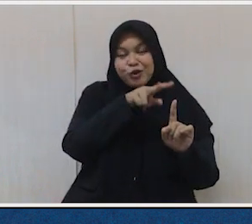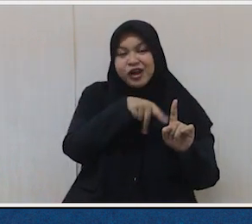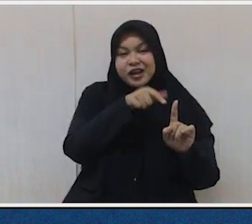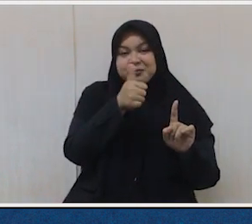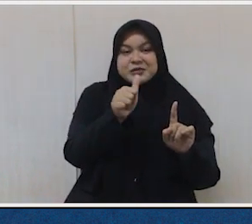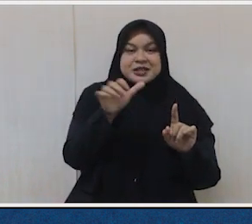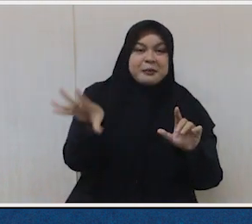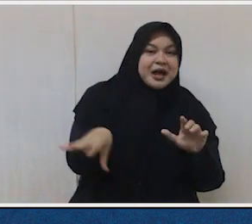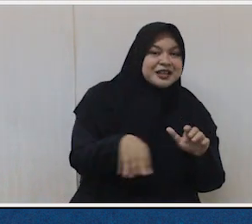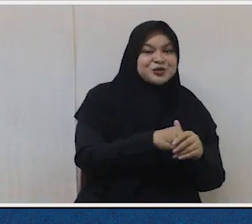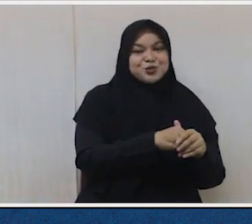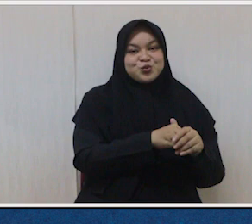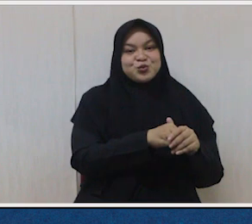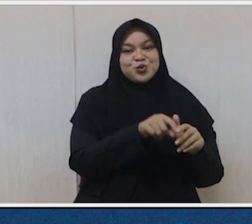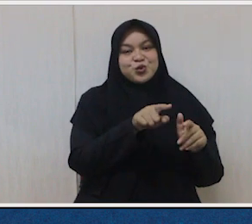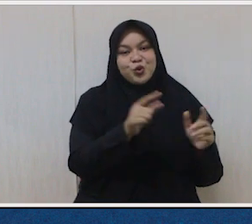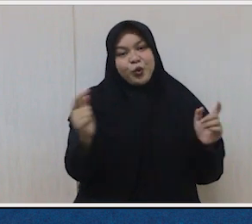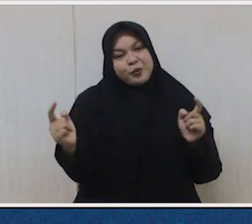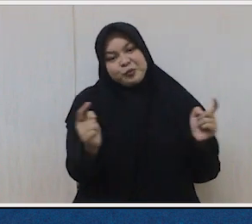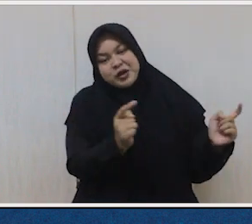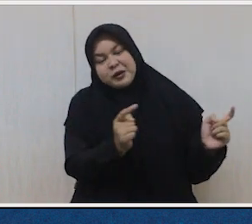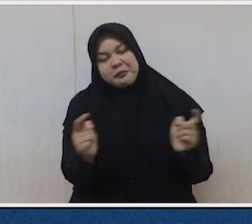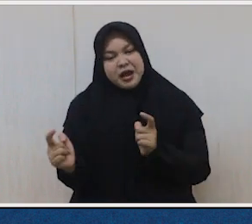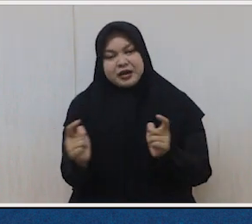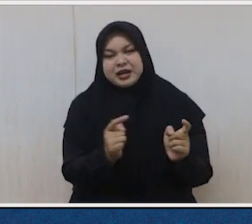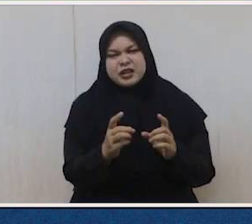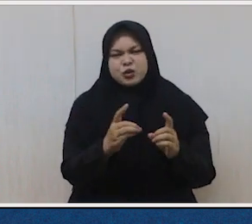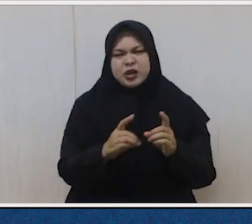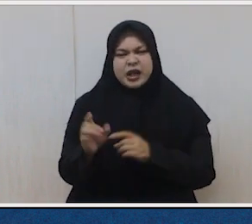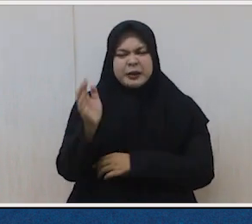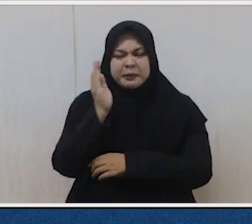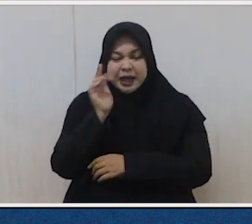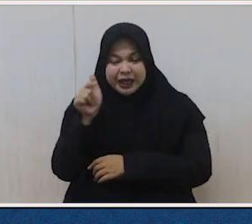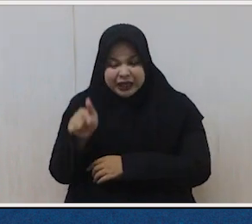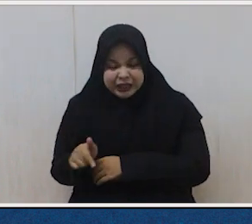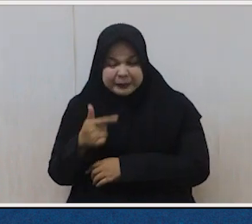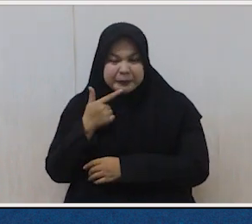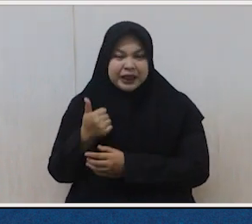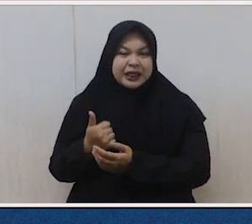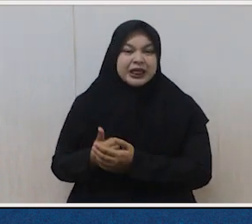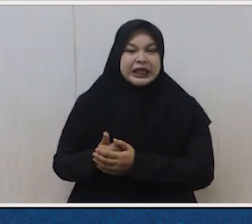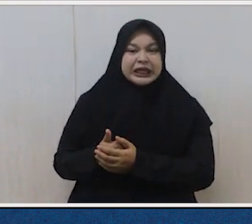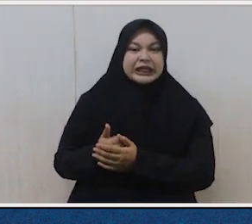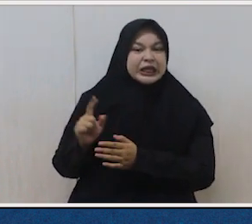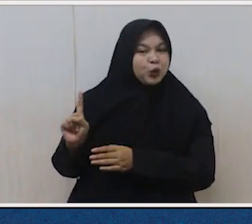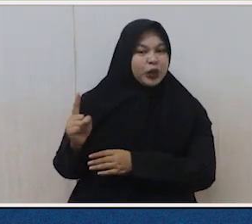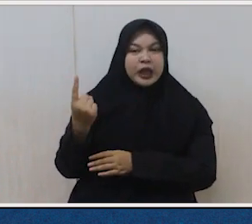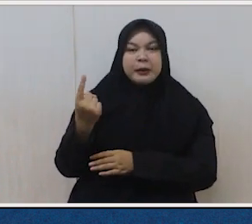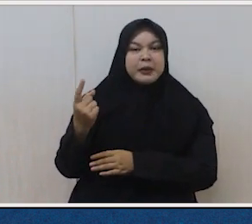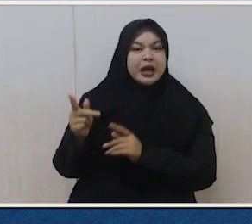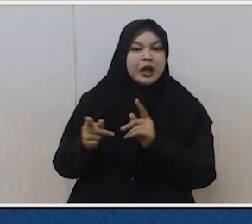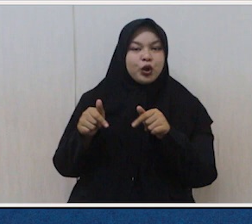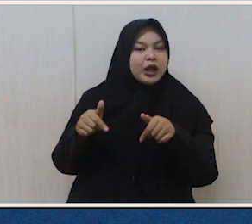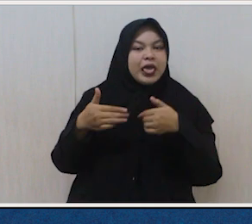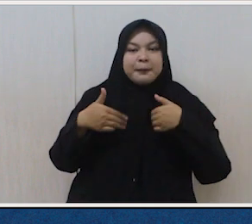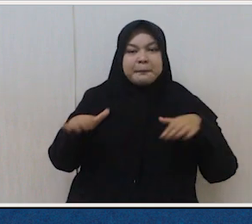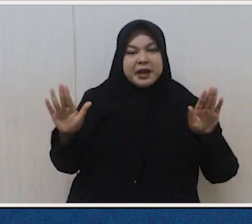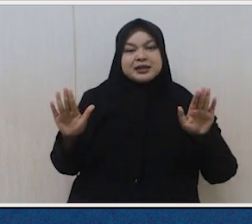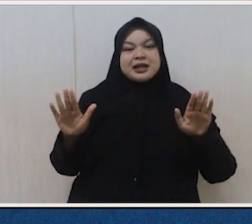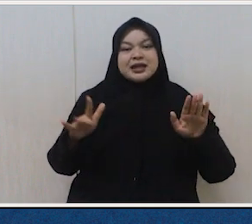itu perdebatannya saya eh diskusi sama mbak iung mbak ini krusial ini mahkota kalau ini